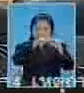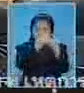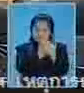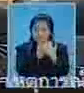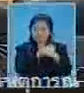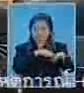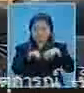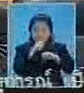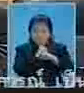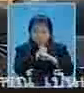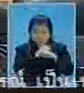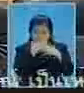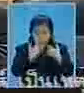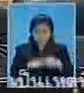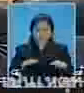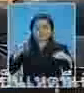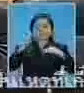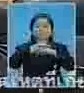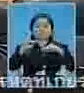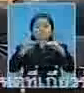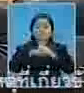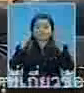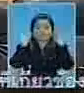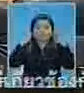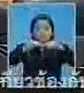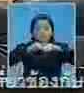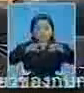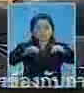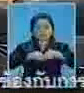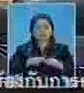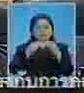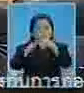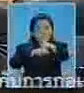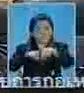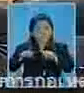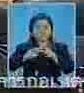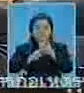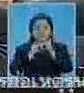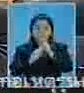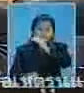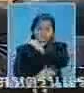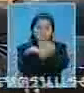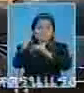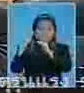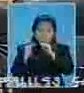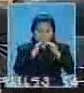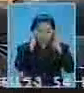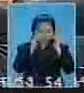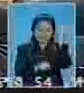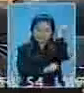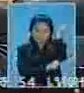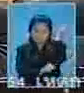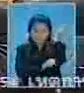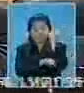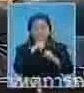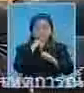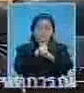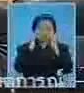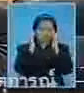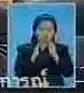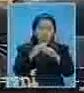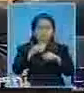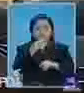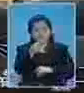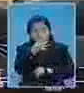การในกระบวนการประชาวิวัฒน์ซึ่งล้วนแล้วแต่เป็นโครงการที่เพิ่มโอกาสให้กับคนยากคนจนและคนมีอาชีพอิสระก็ล้วนแล้ว